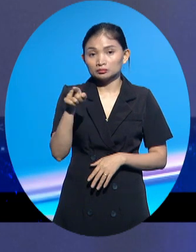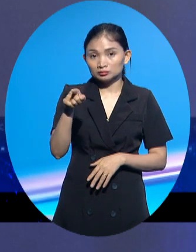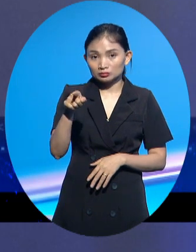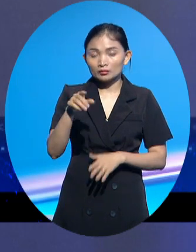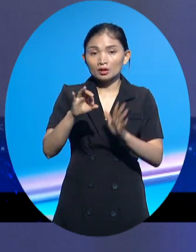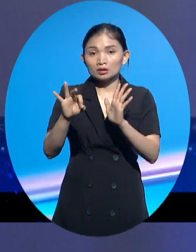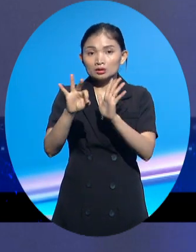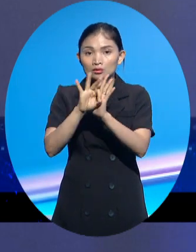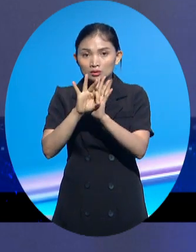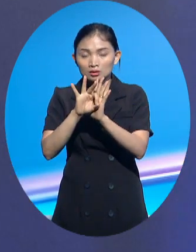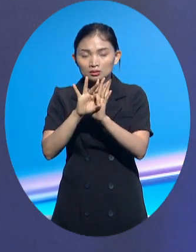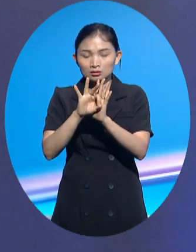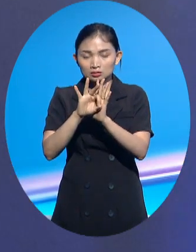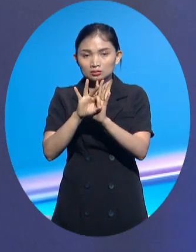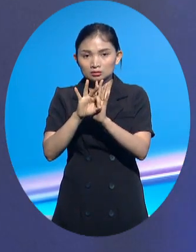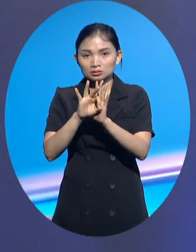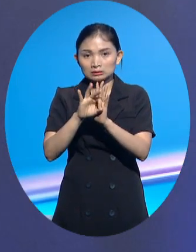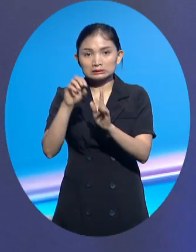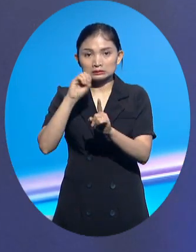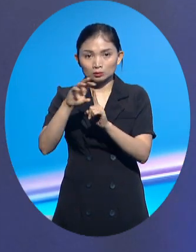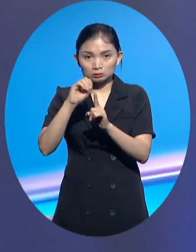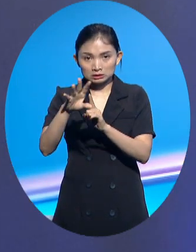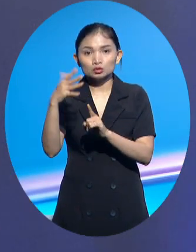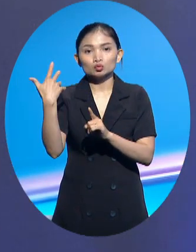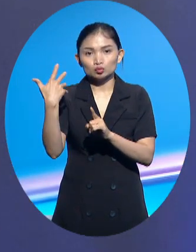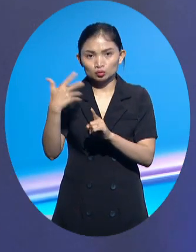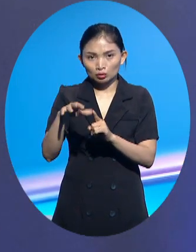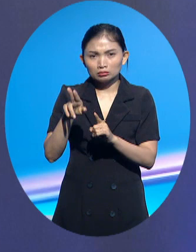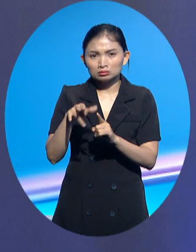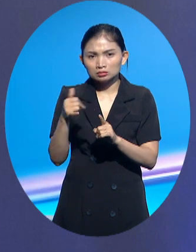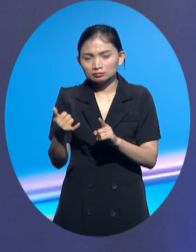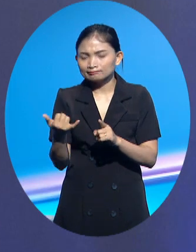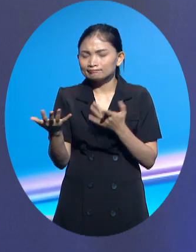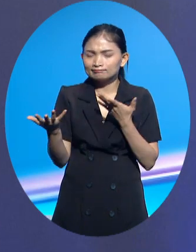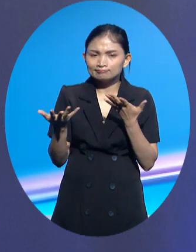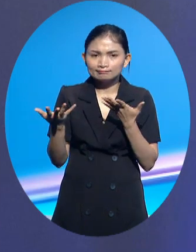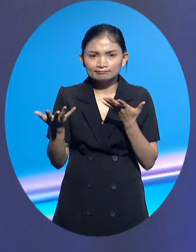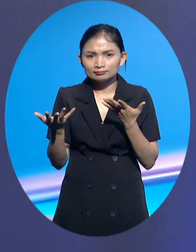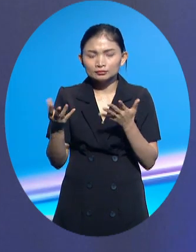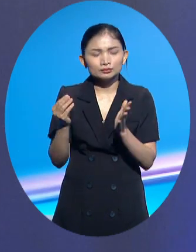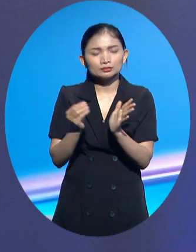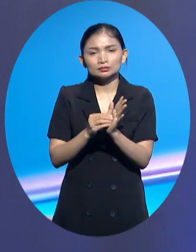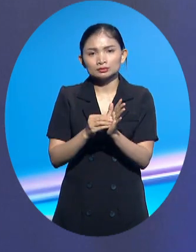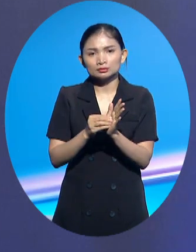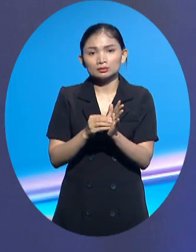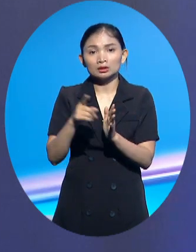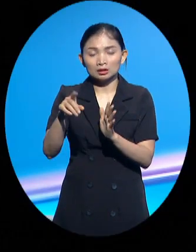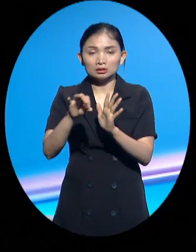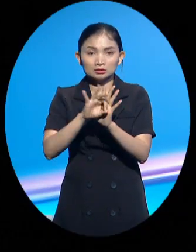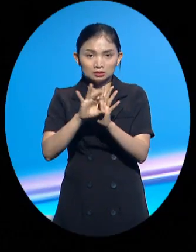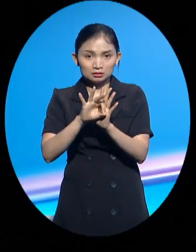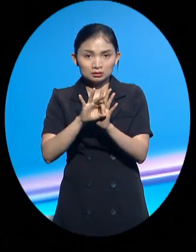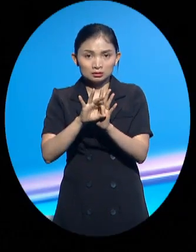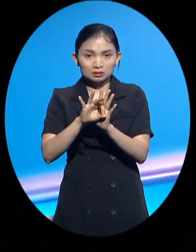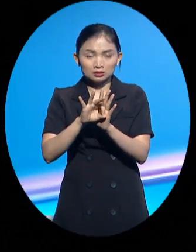Nhưng hiện chưa có tiến triển đáng kể nào để công bố theo ông Raider Triều Tiên chỉ nói rằng họ đã tiếp nhận yêu cầu của Bộ Tư lệnh